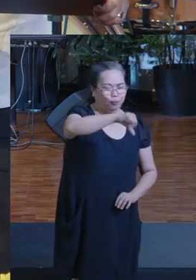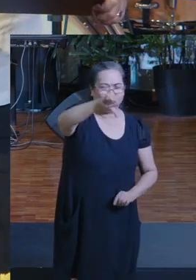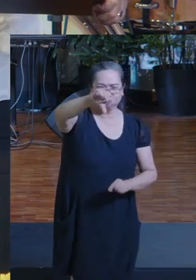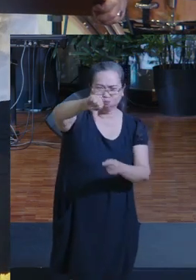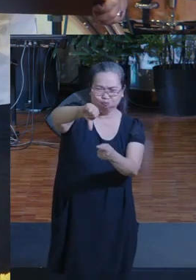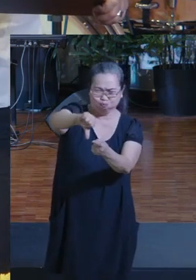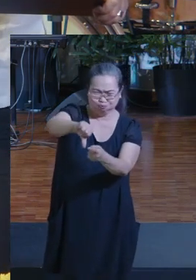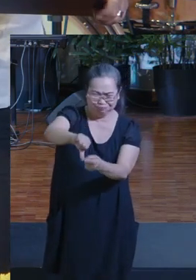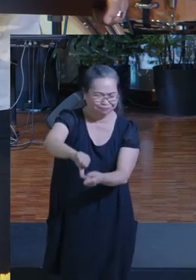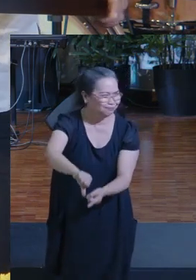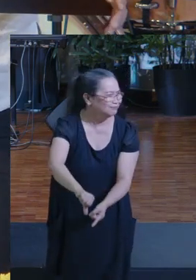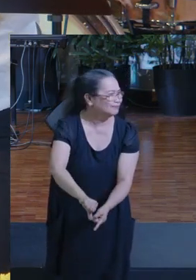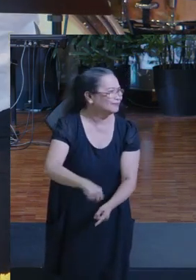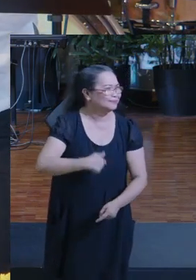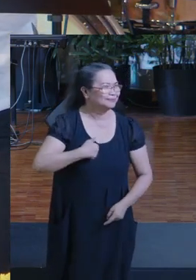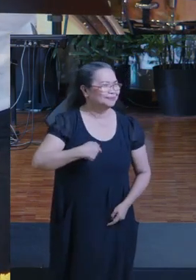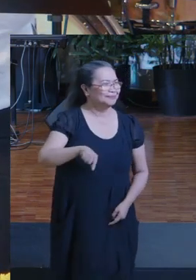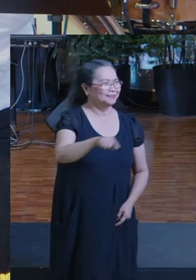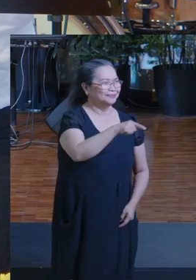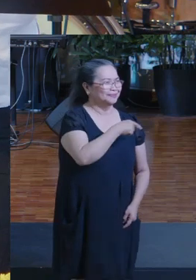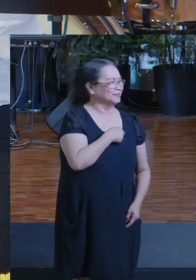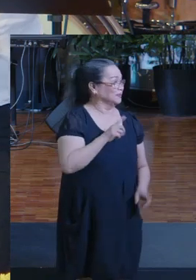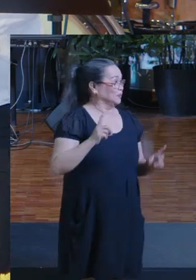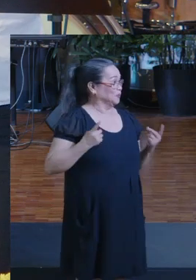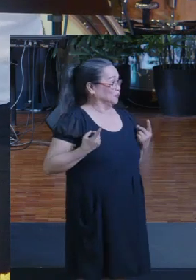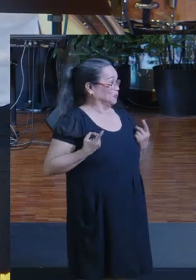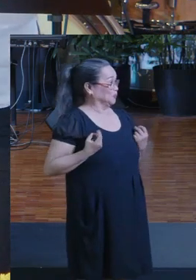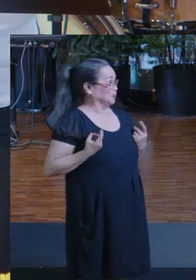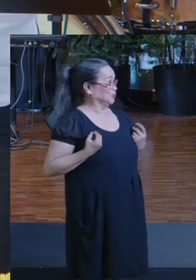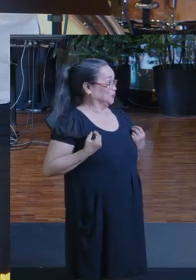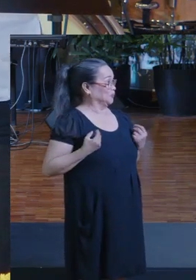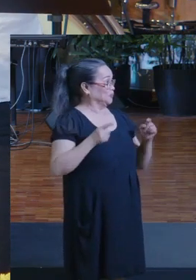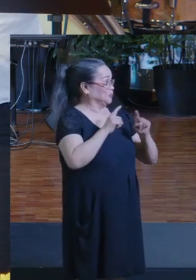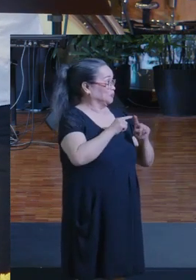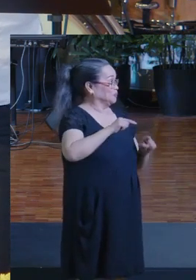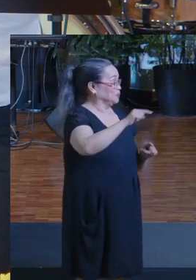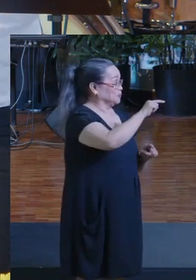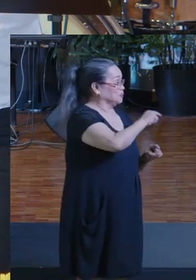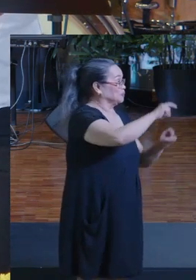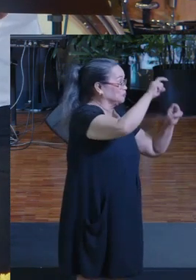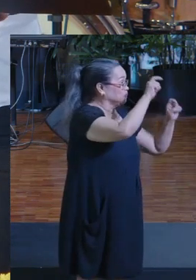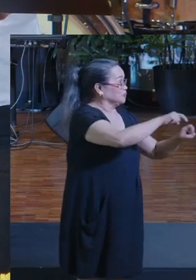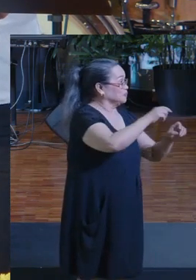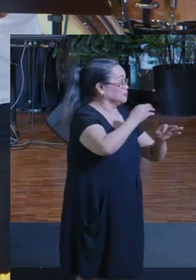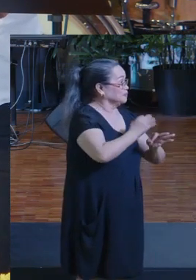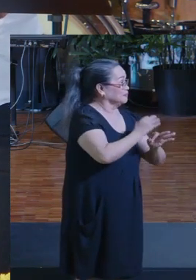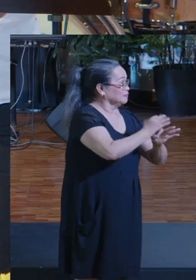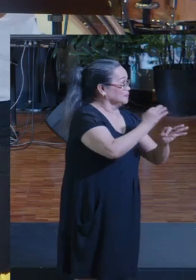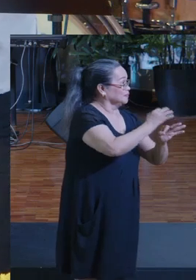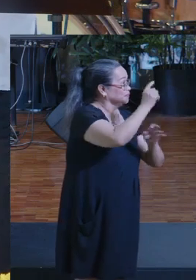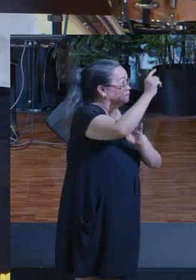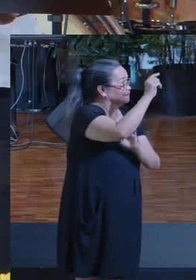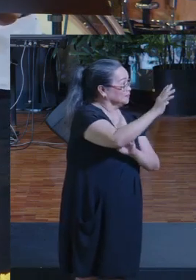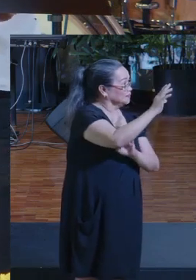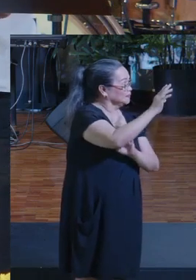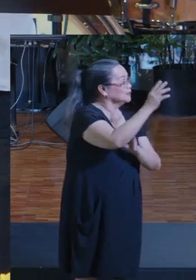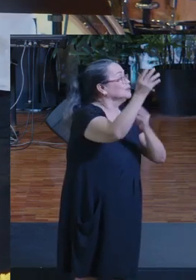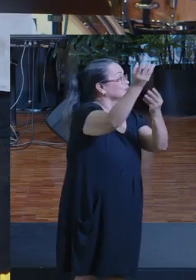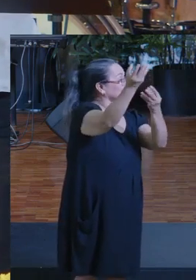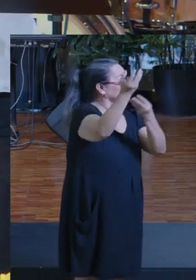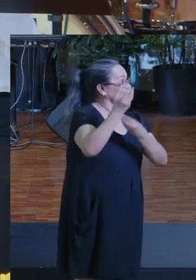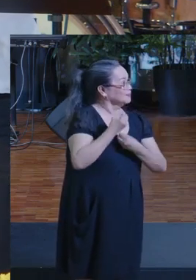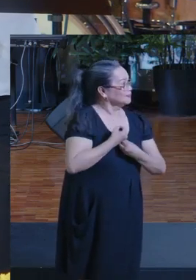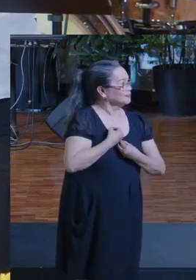Ang isang tumanggap ng pangakong mana ay walang magagawa, kundi umasa sa katapatan ng nagbigay ng mana